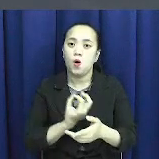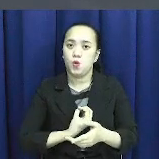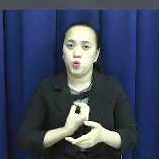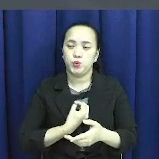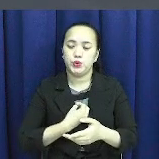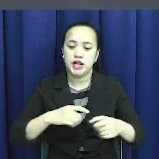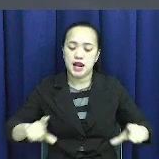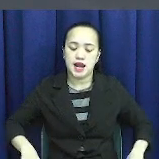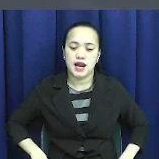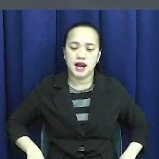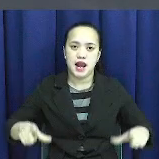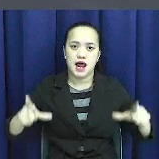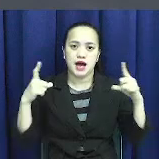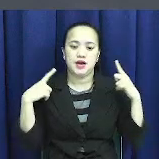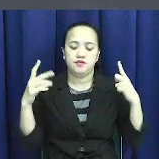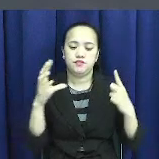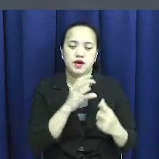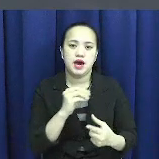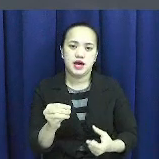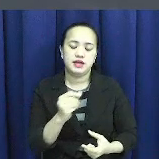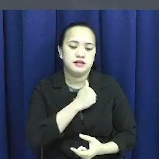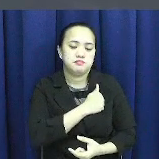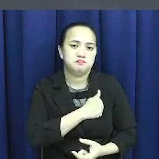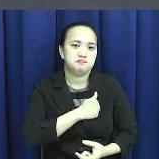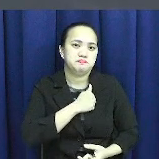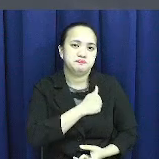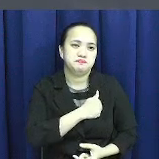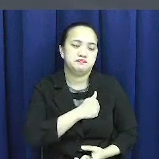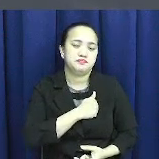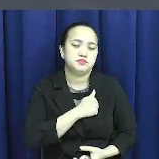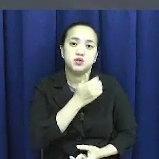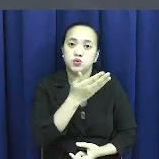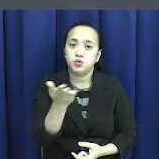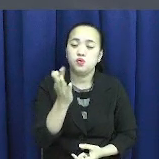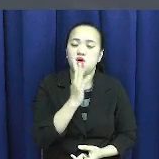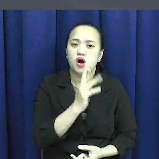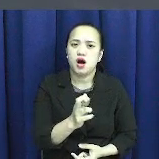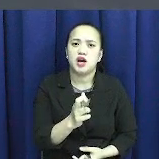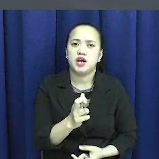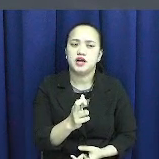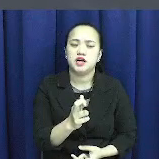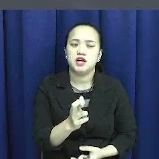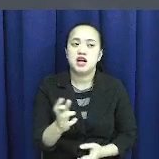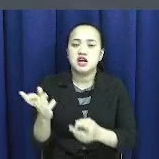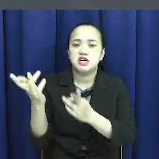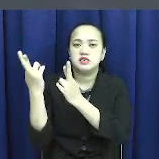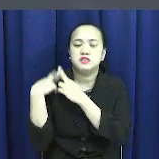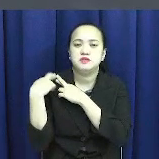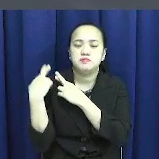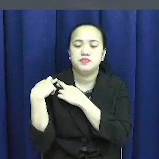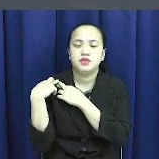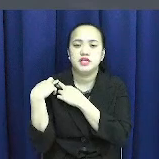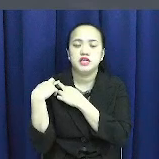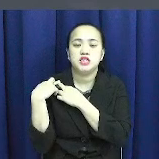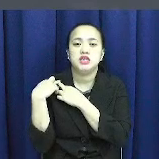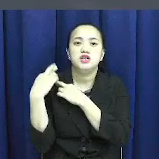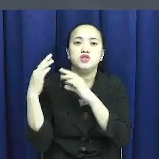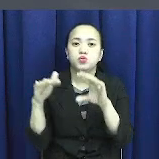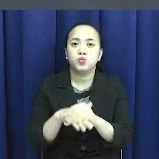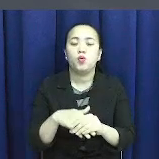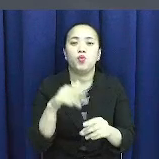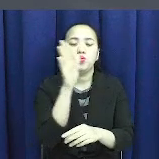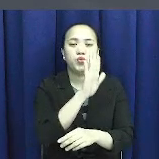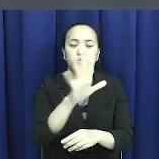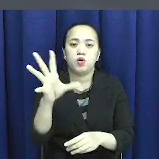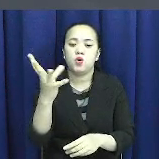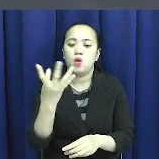conduct. Ibig sabihin, you are accountable to your own action.